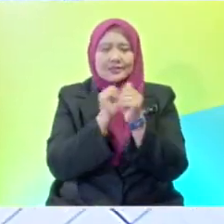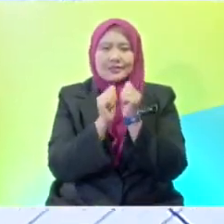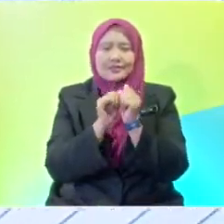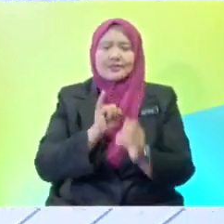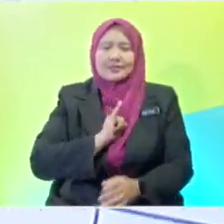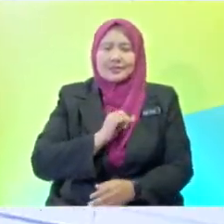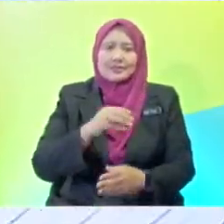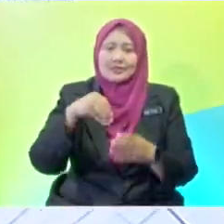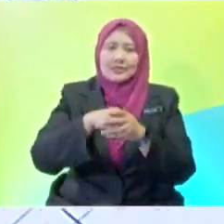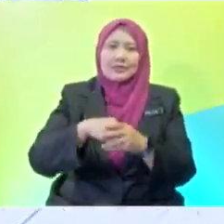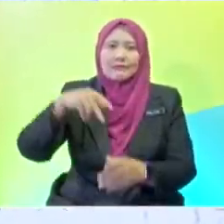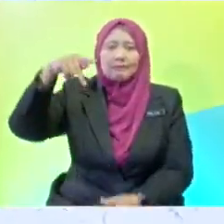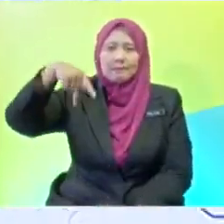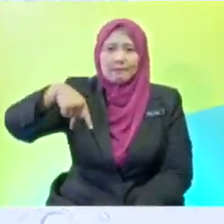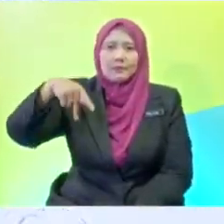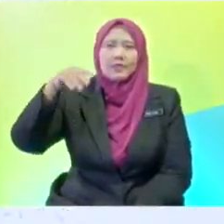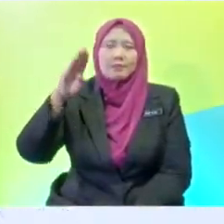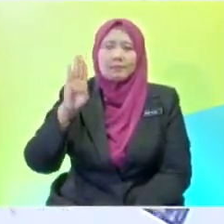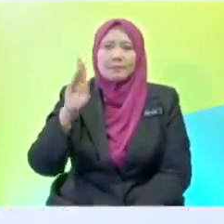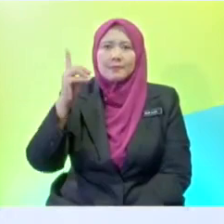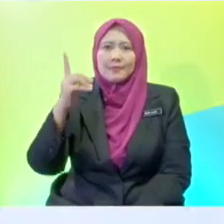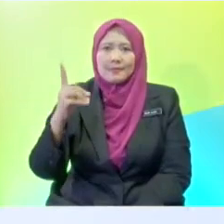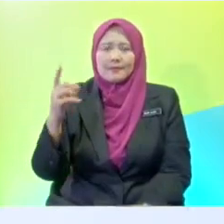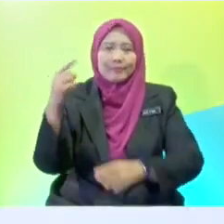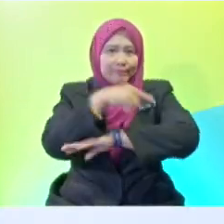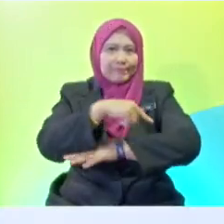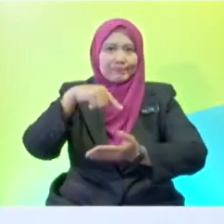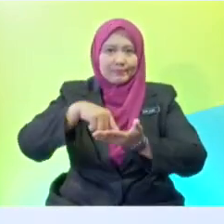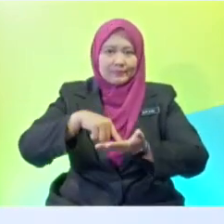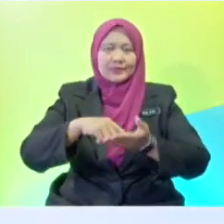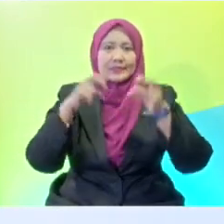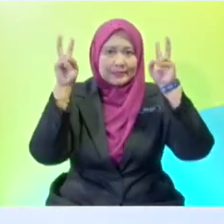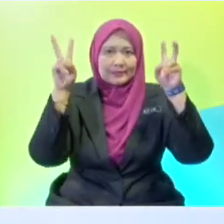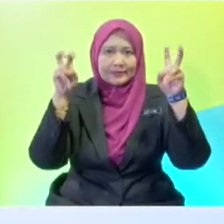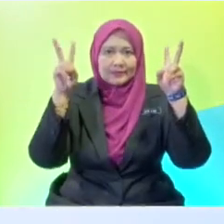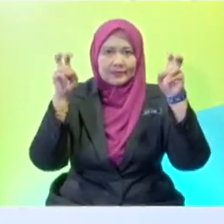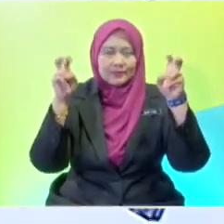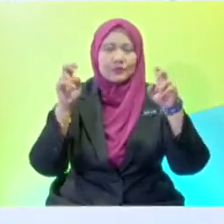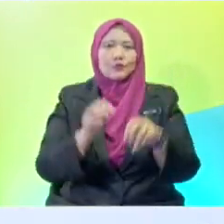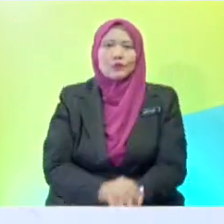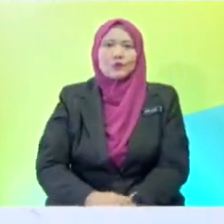taksiran milik Raja ataupun PBD hari ini kita akan berdiskusi Bagaimana